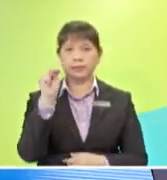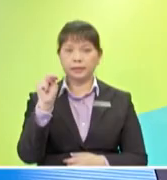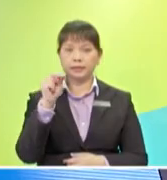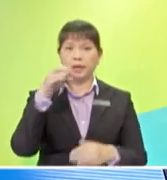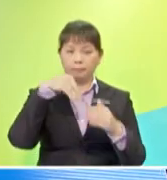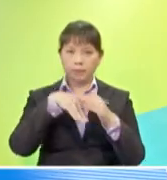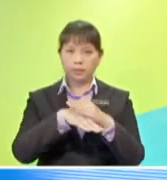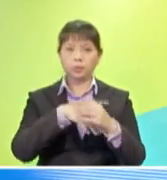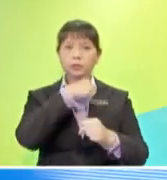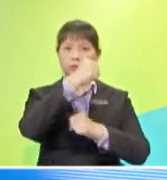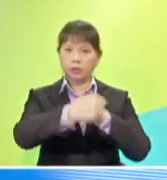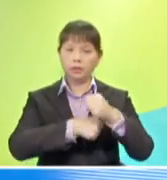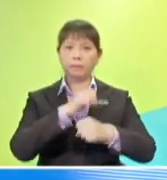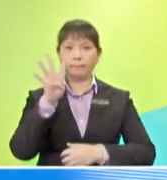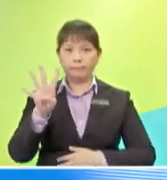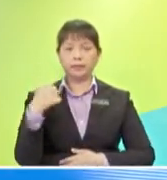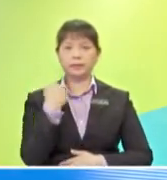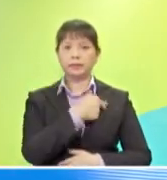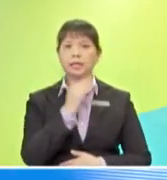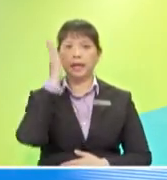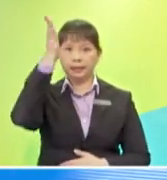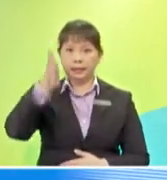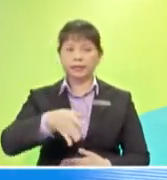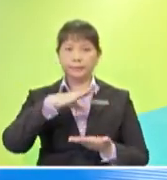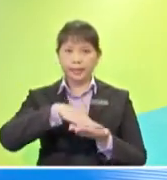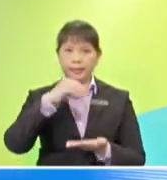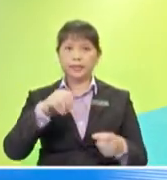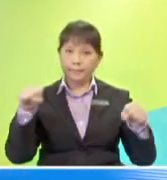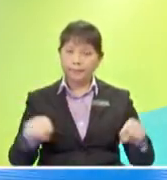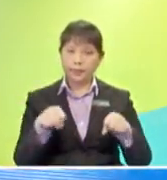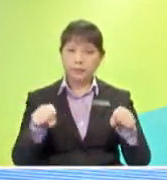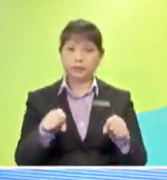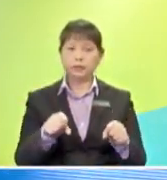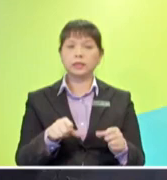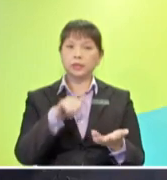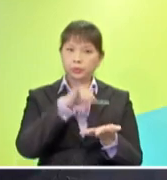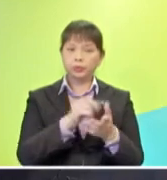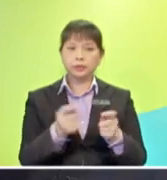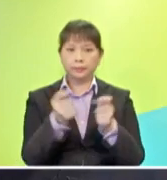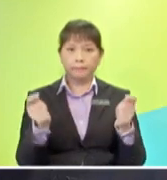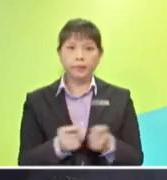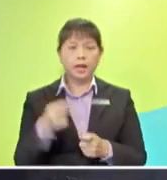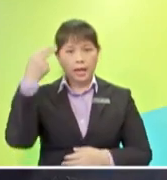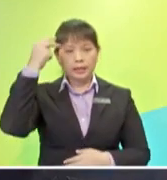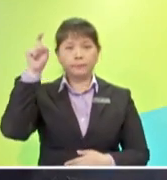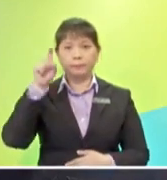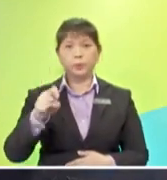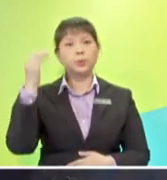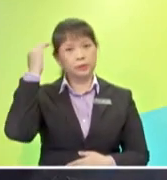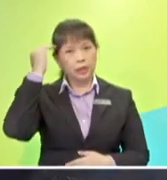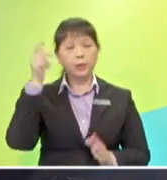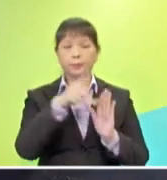kita akan belajar masak jadi itupun tempat yang Hanif penuh tahu peraturannya